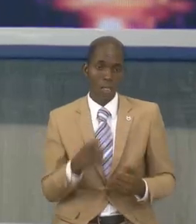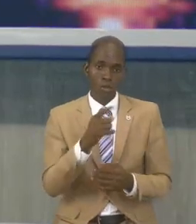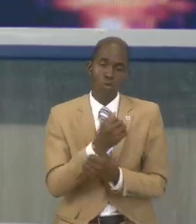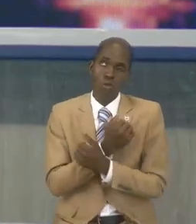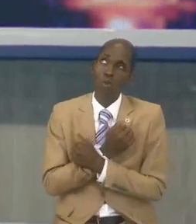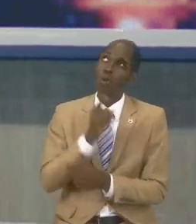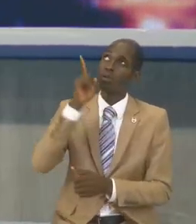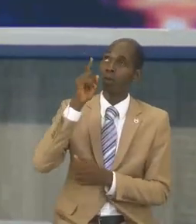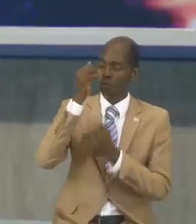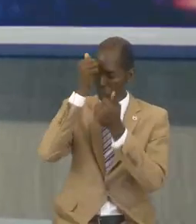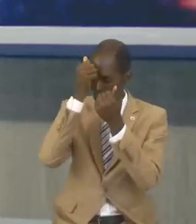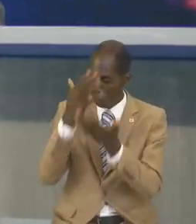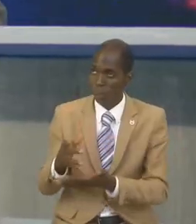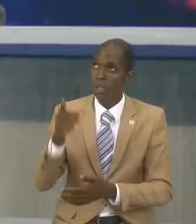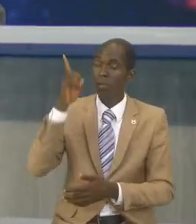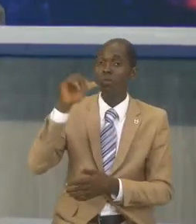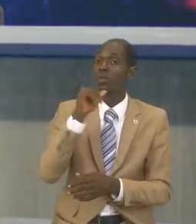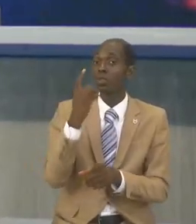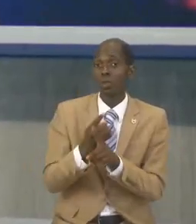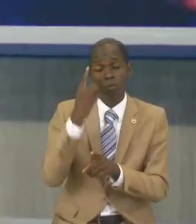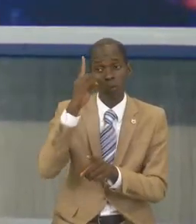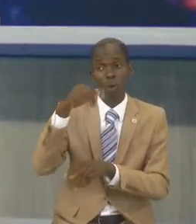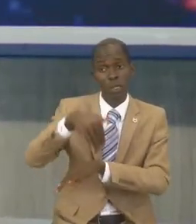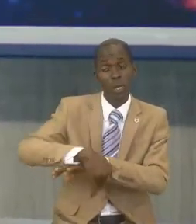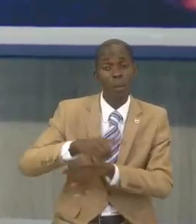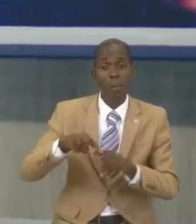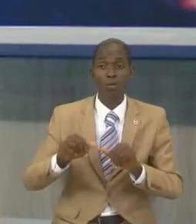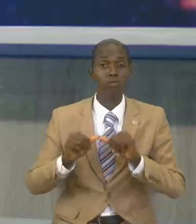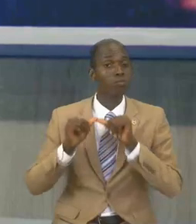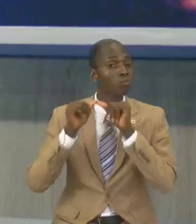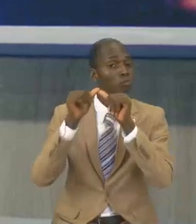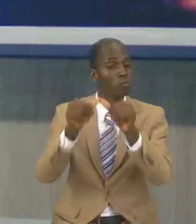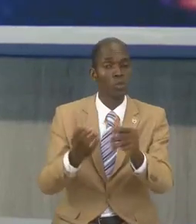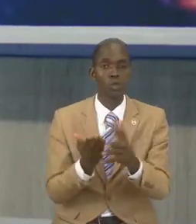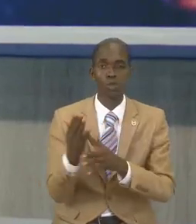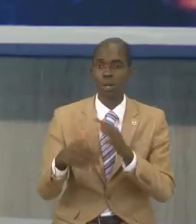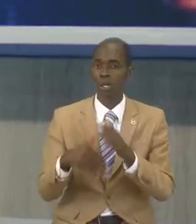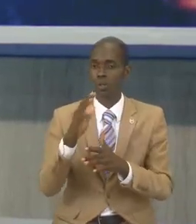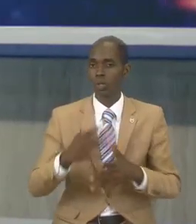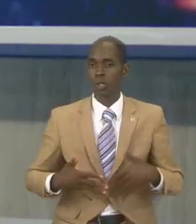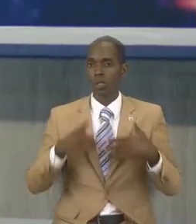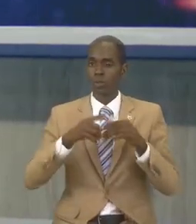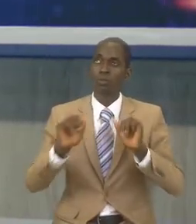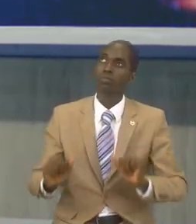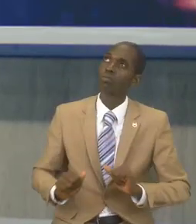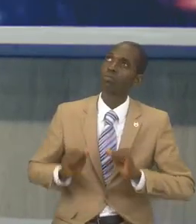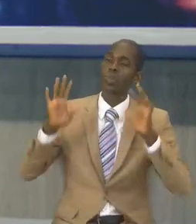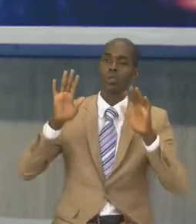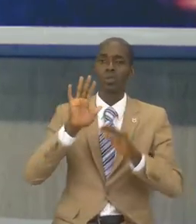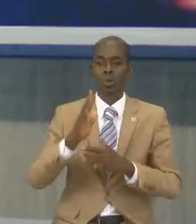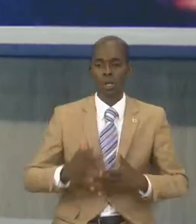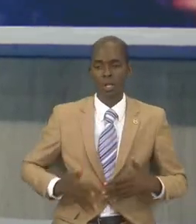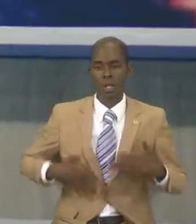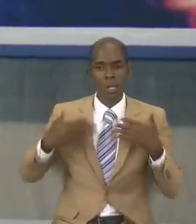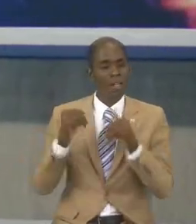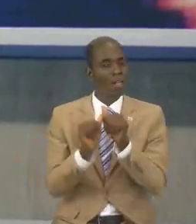maintenant tu lui obéis, pas temporairement pour une nuit, mais perpétuellement dans ta vie. Tu donnes ta vie, tout ce que tu as,